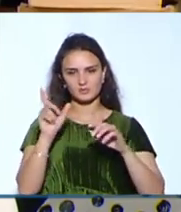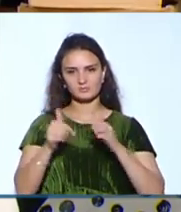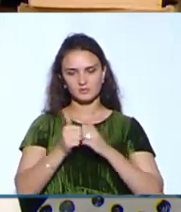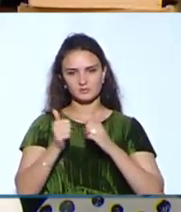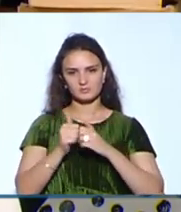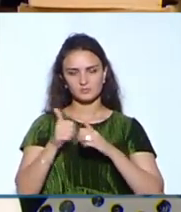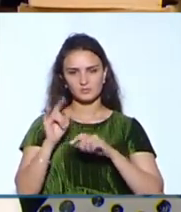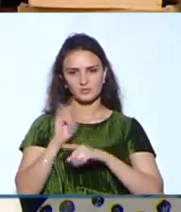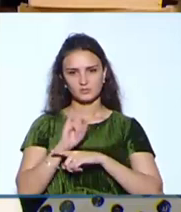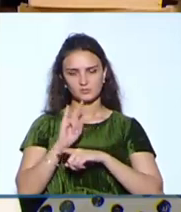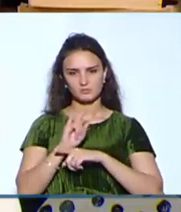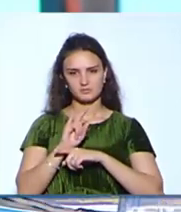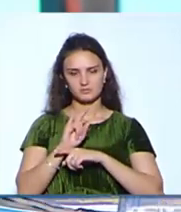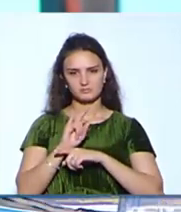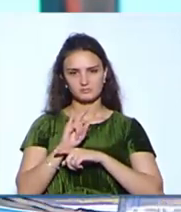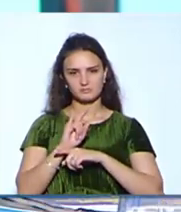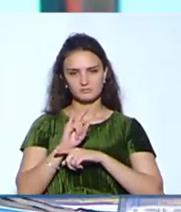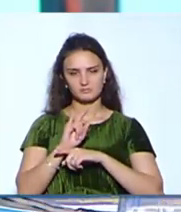მეზობელი, როგორ ატყუებს და